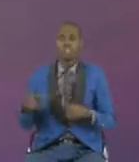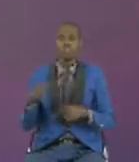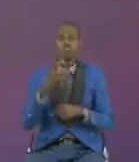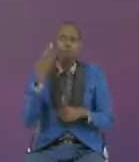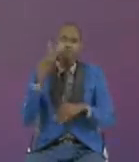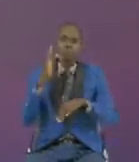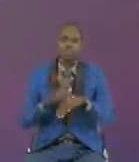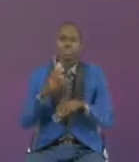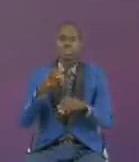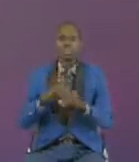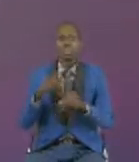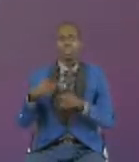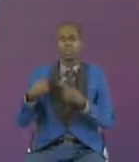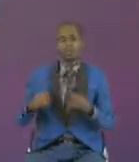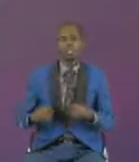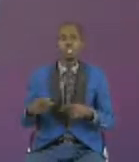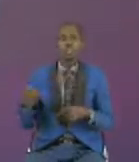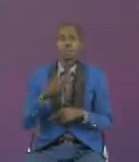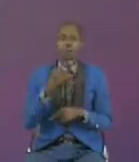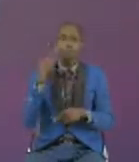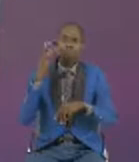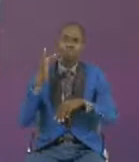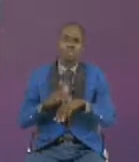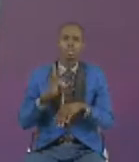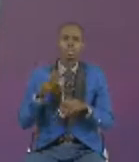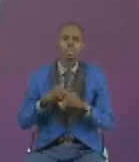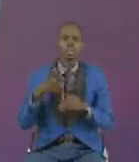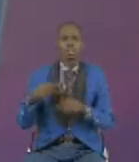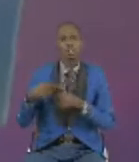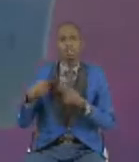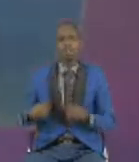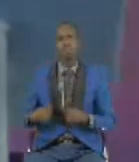vivement touché. Ils eurent le cœur vivement touché.